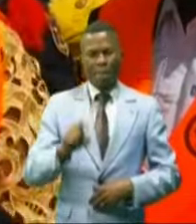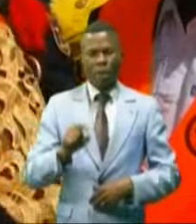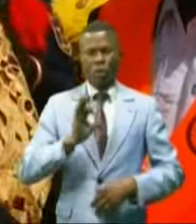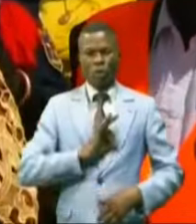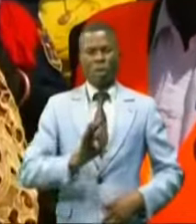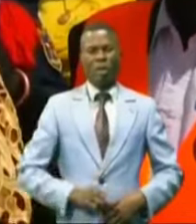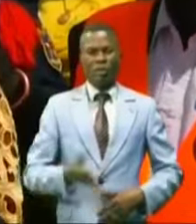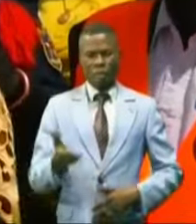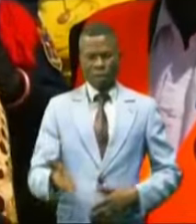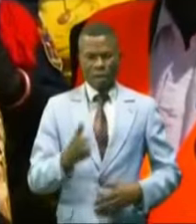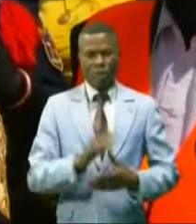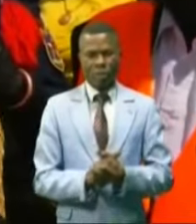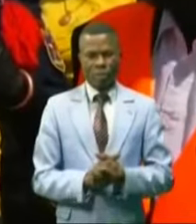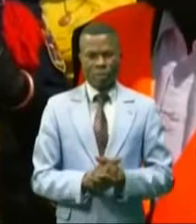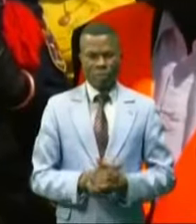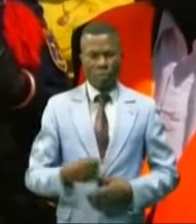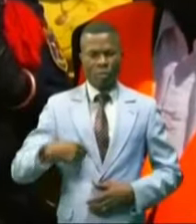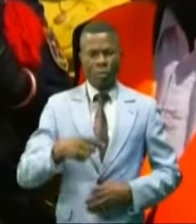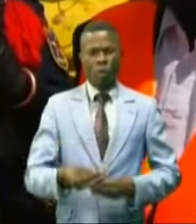Beton.